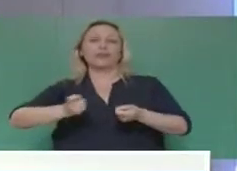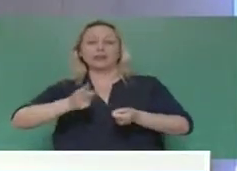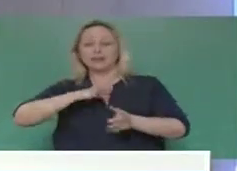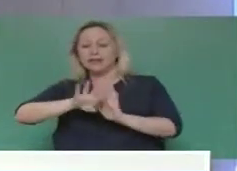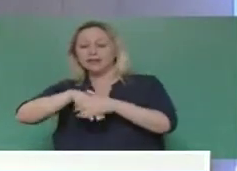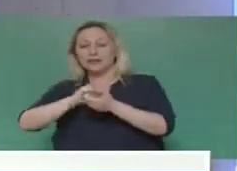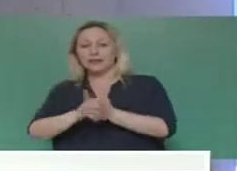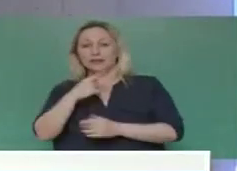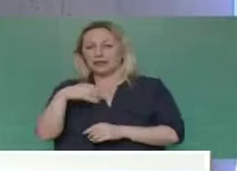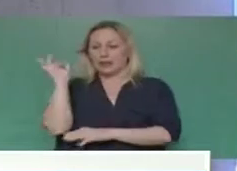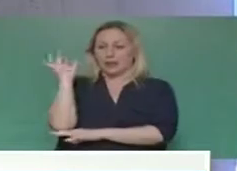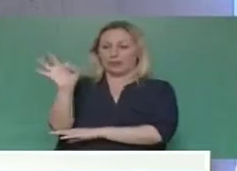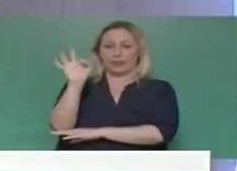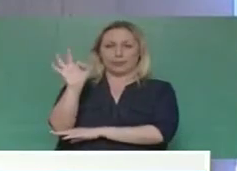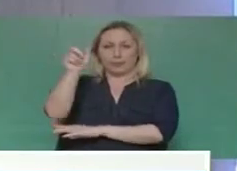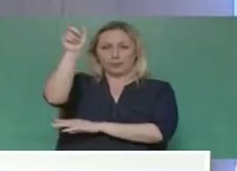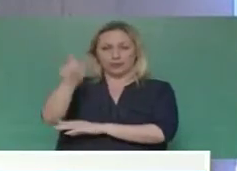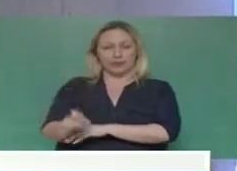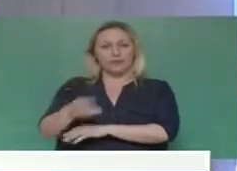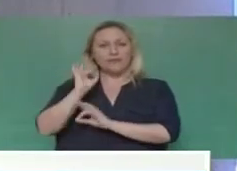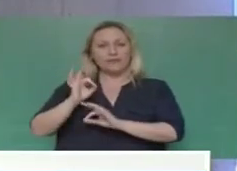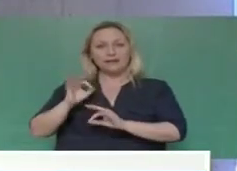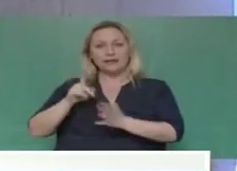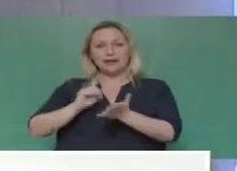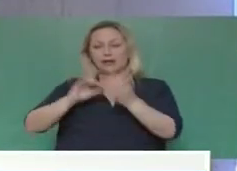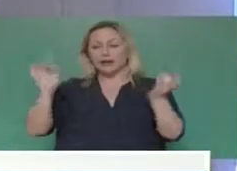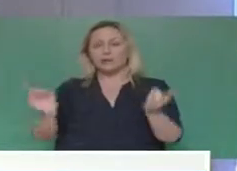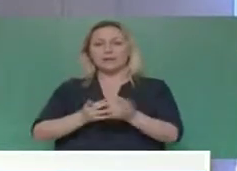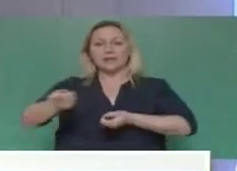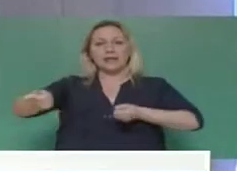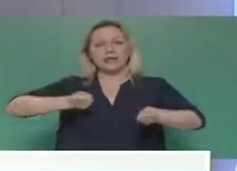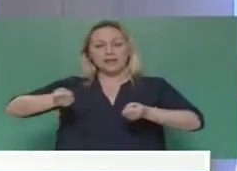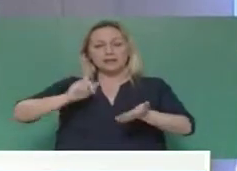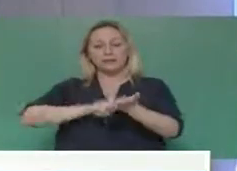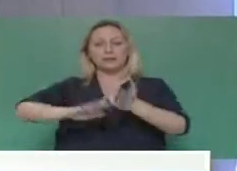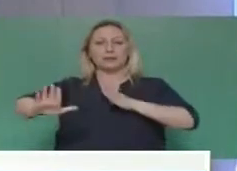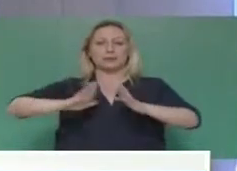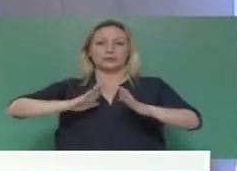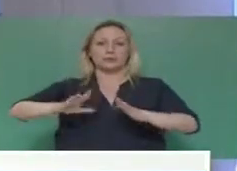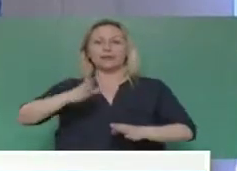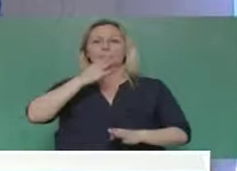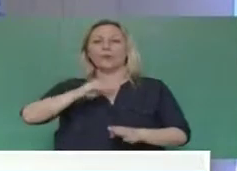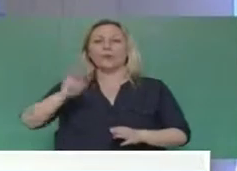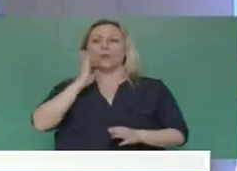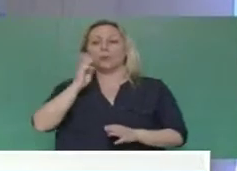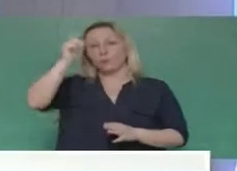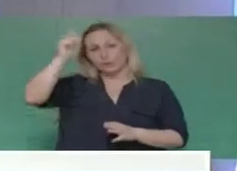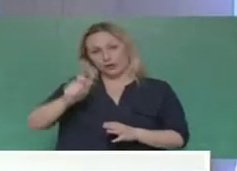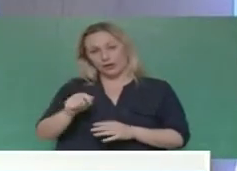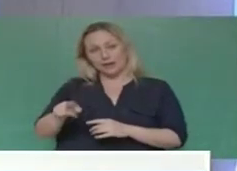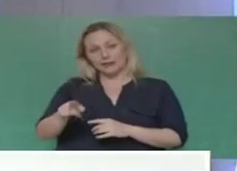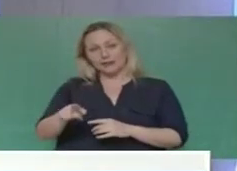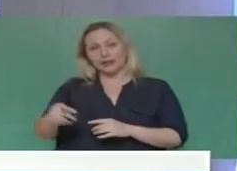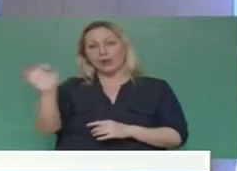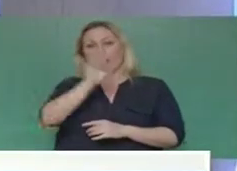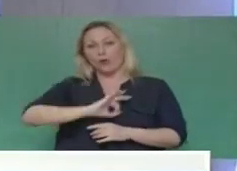του παρουσία στην υπεράσπιση των συμφερών της αυτοδιοίκησης, γιατί ο κύριος Μπουτάρης μετά τον Οκτώβριο